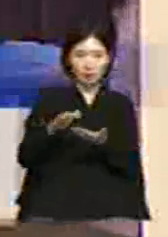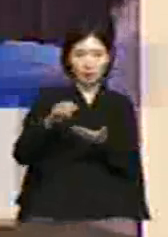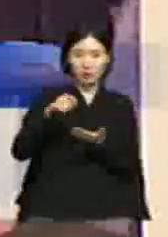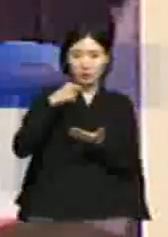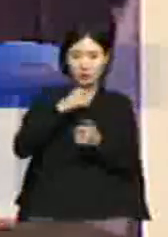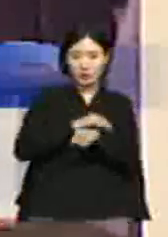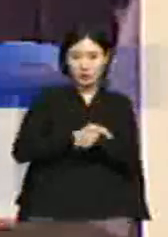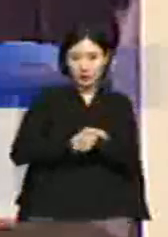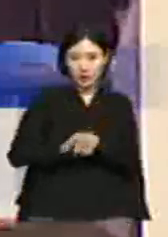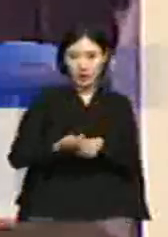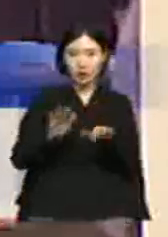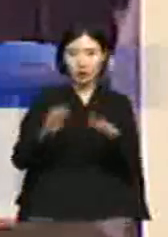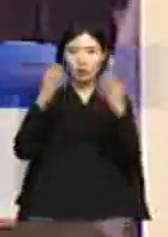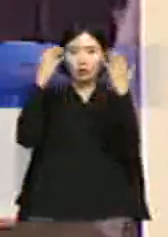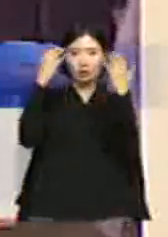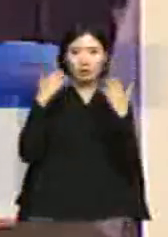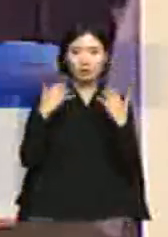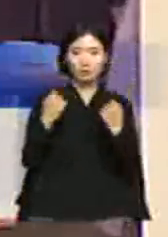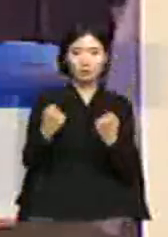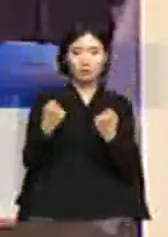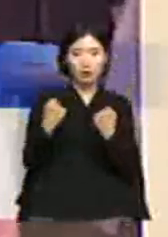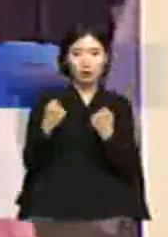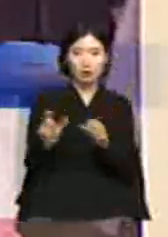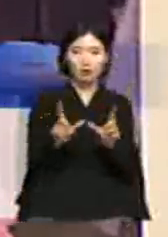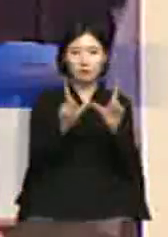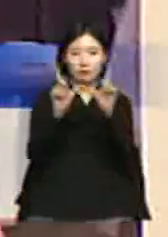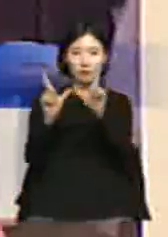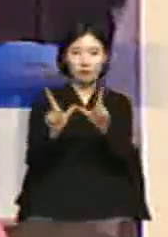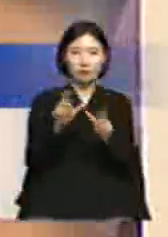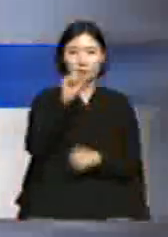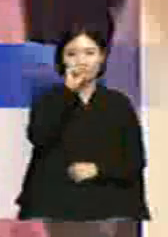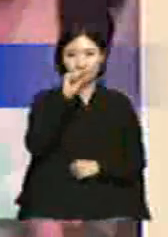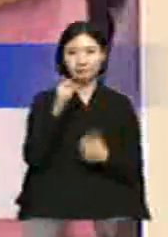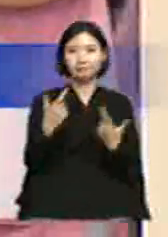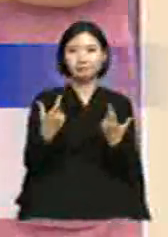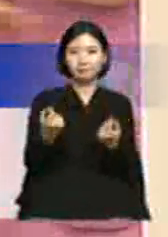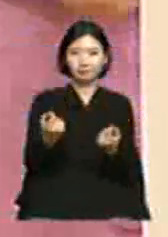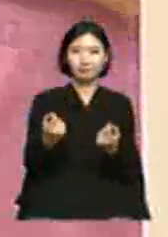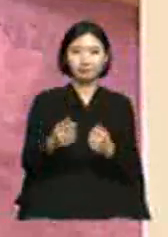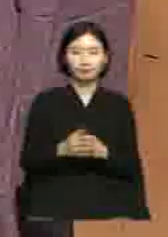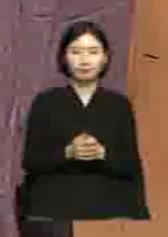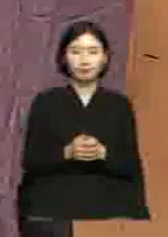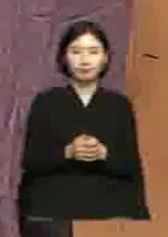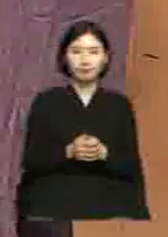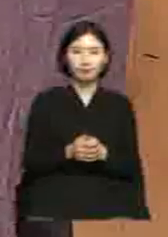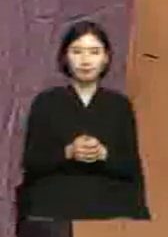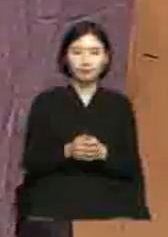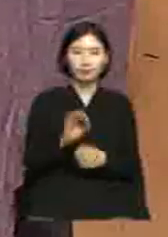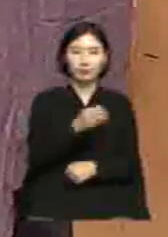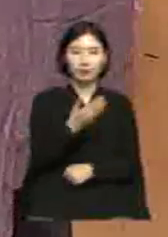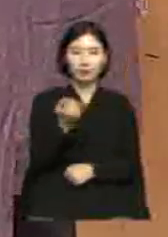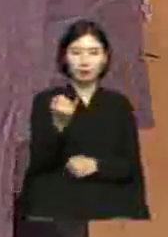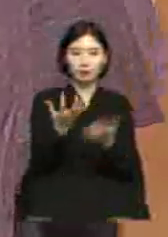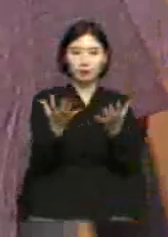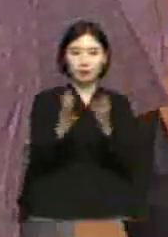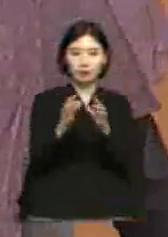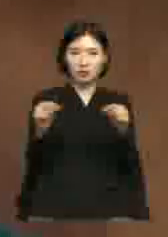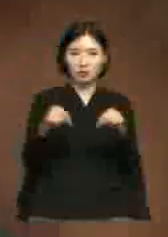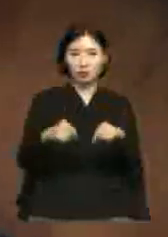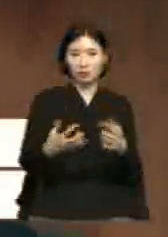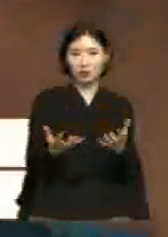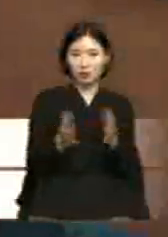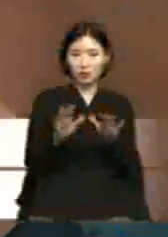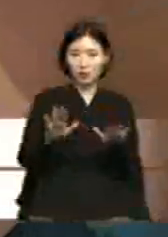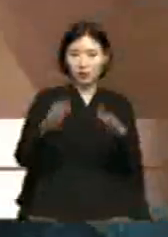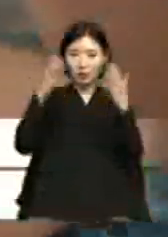오늘 올 여름에 건강하게 났으면 좋겠어요. 어르신들이요. 강동구 여성단체 협의회는